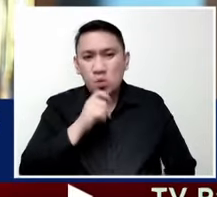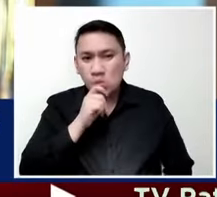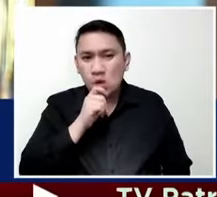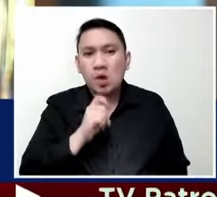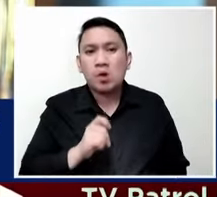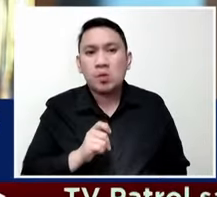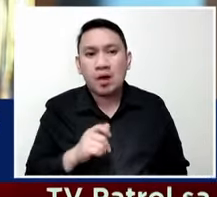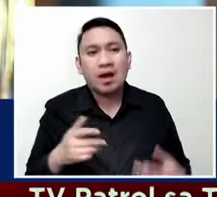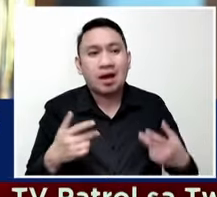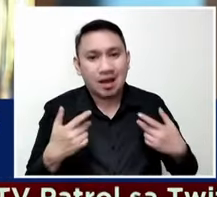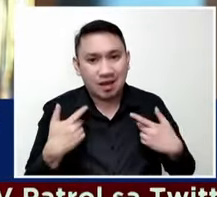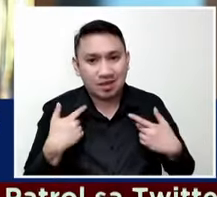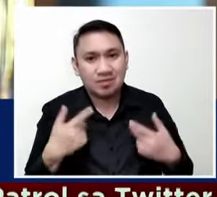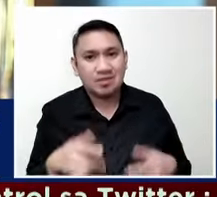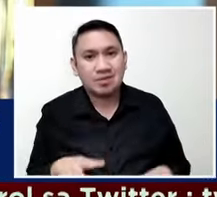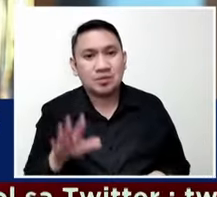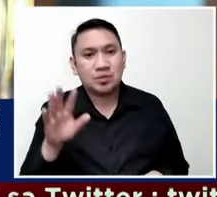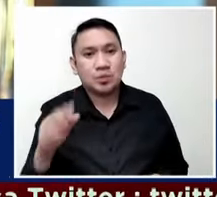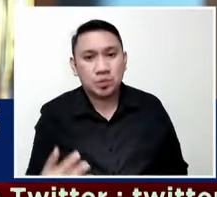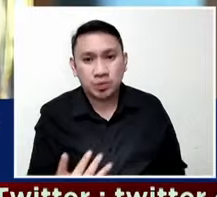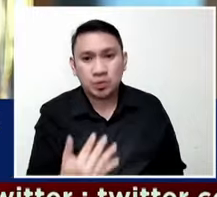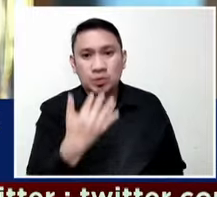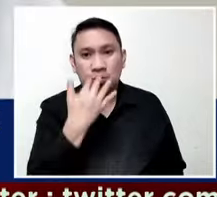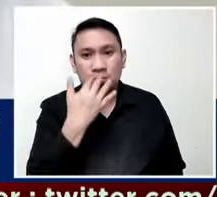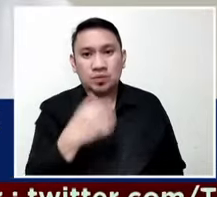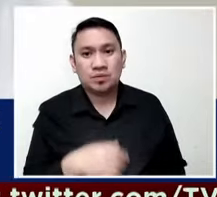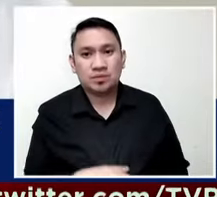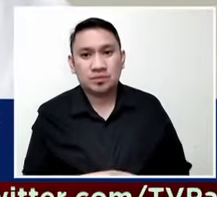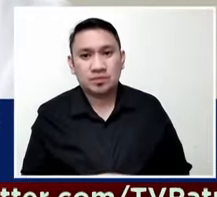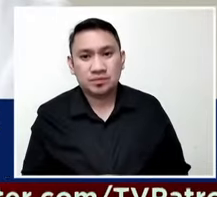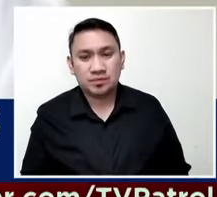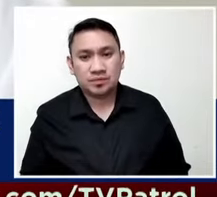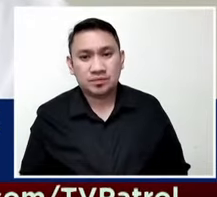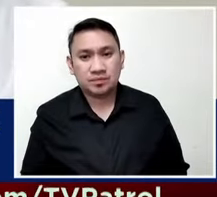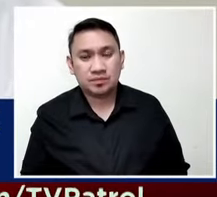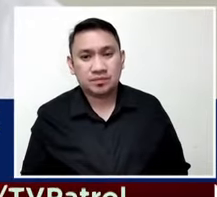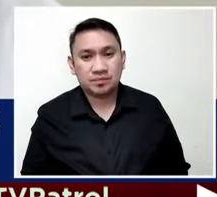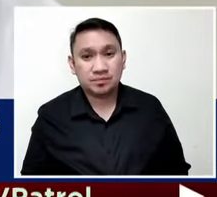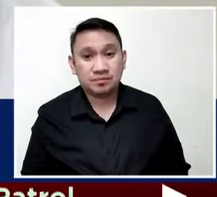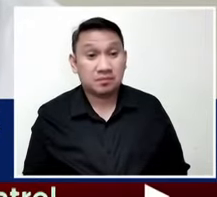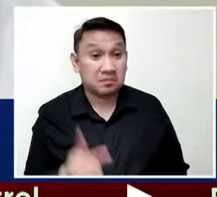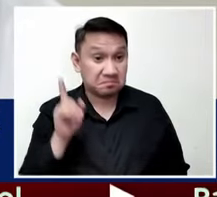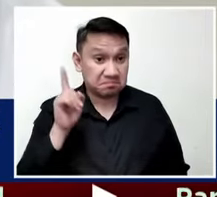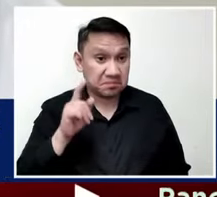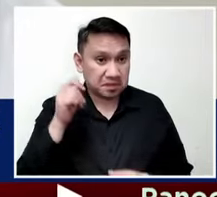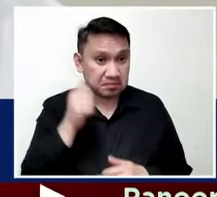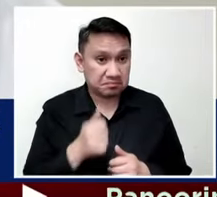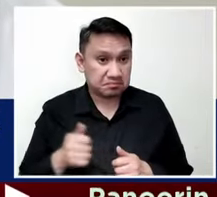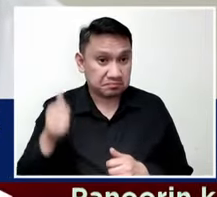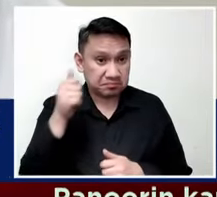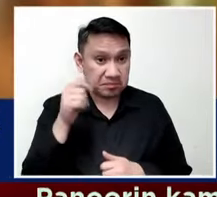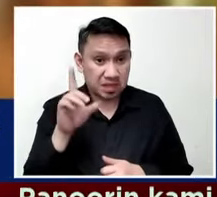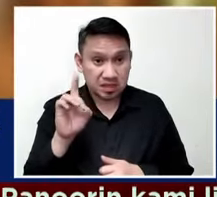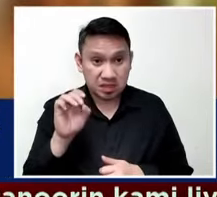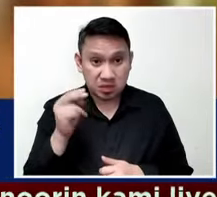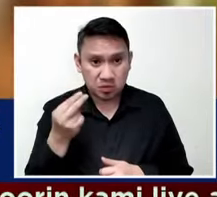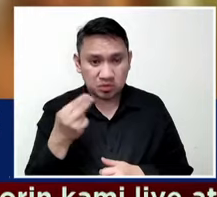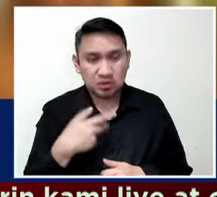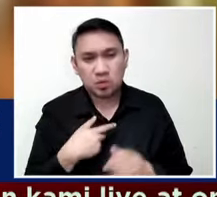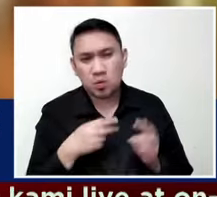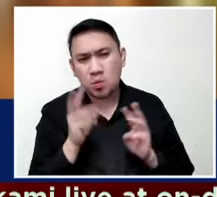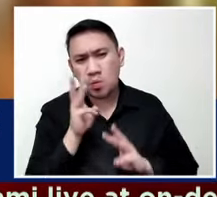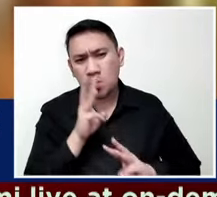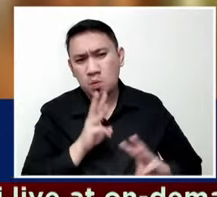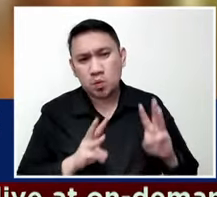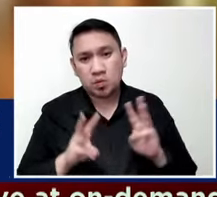not vapor, it is an aerosol. Mismong si Health Secretary Ted Herbosa nababahala dahil hindi